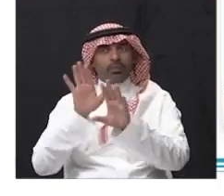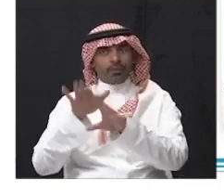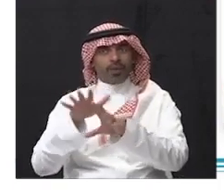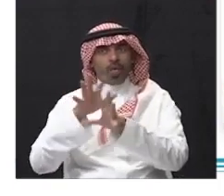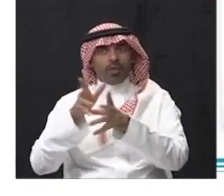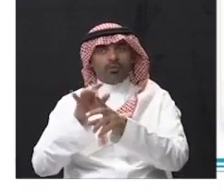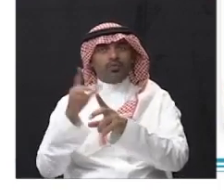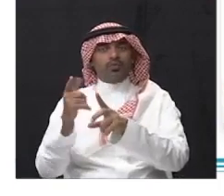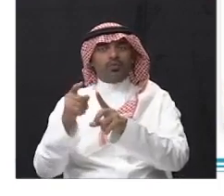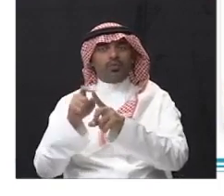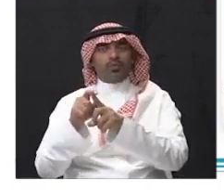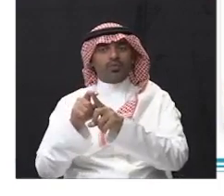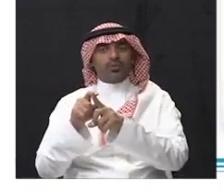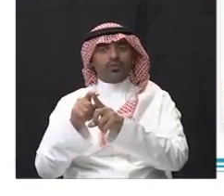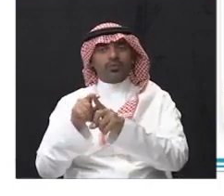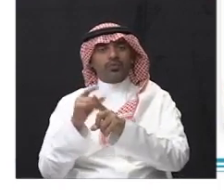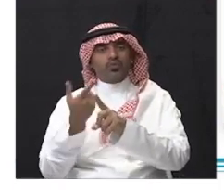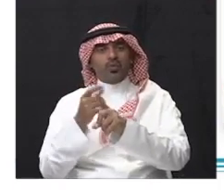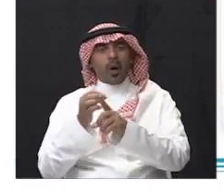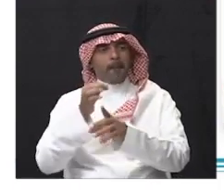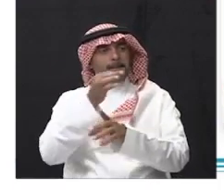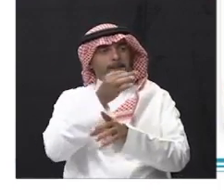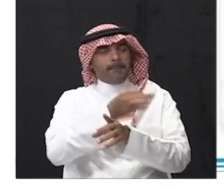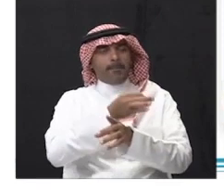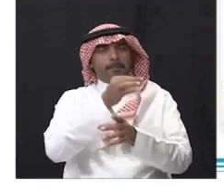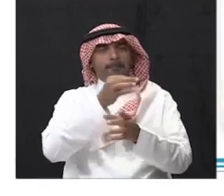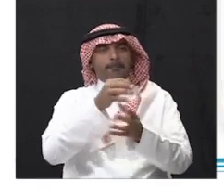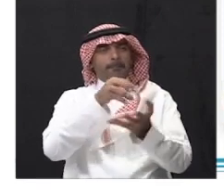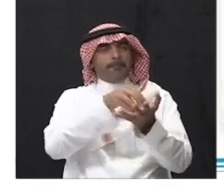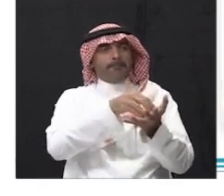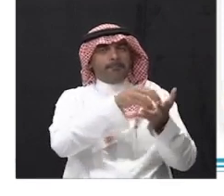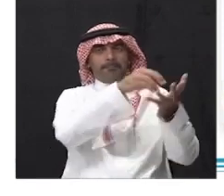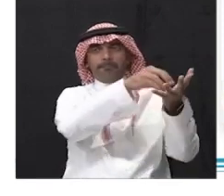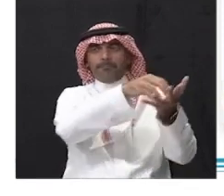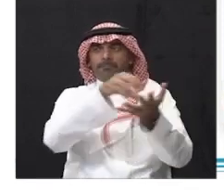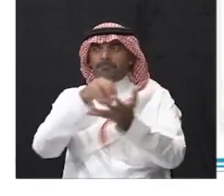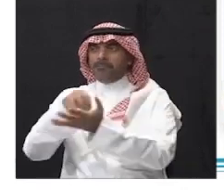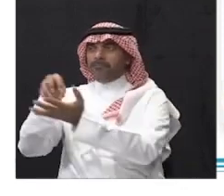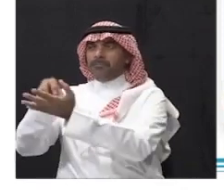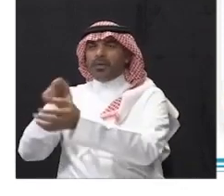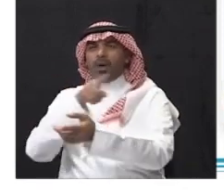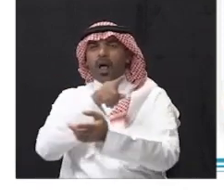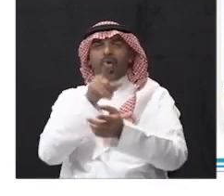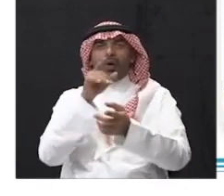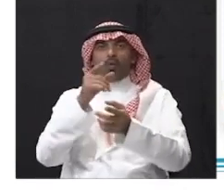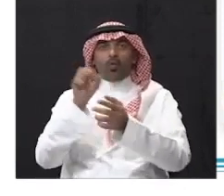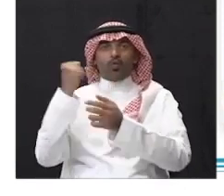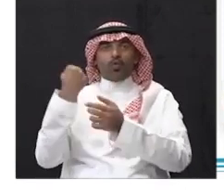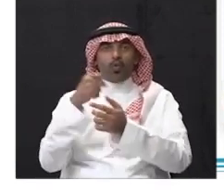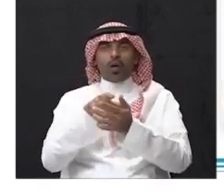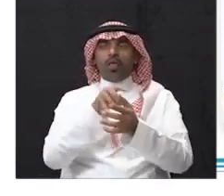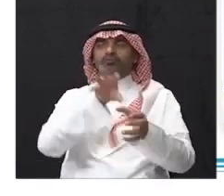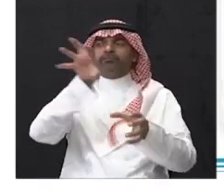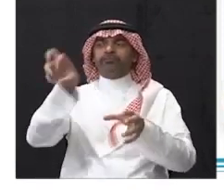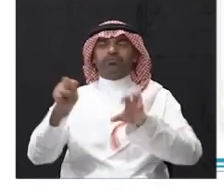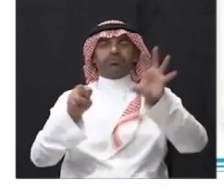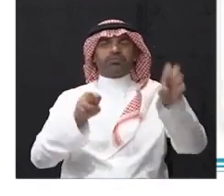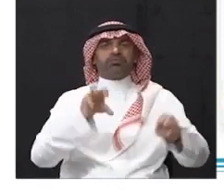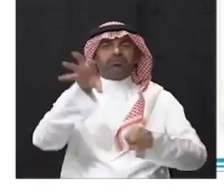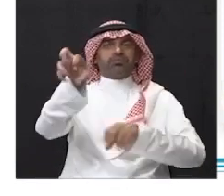والثقافية لعدد من البلدان في العالم أقل منها قوة، ولا سيما تلك البلدان